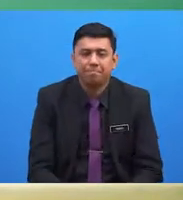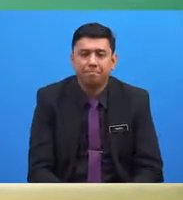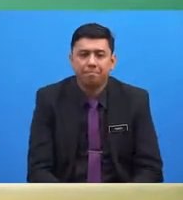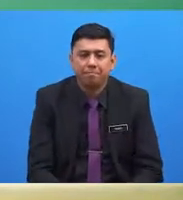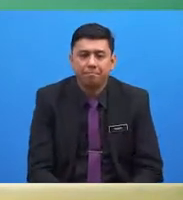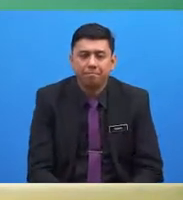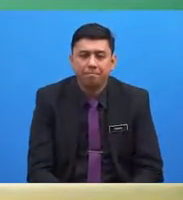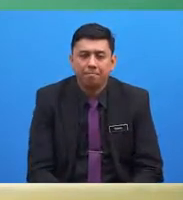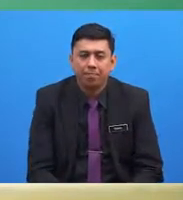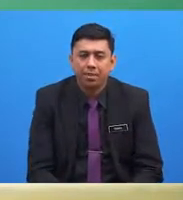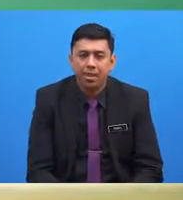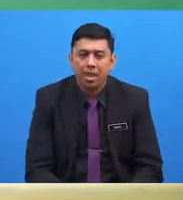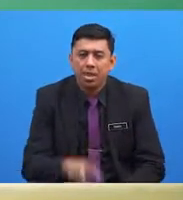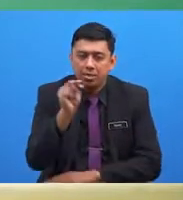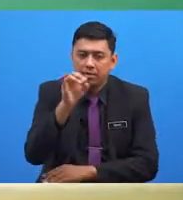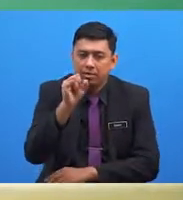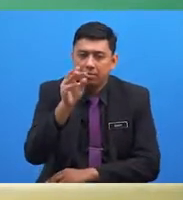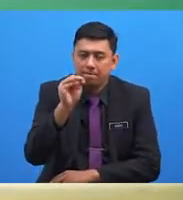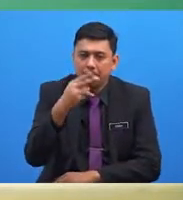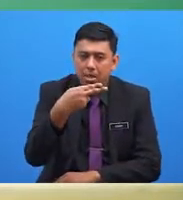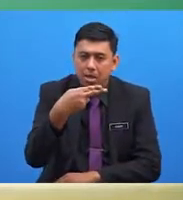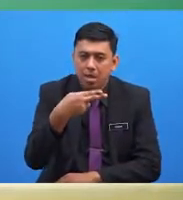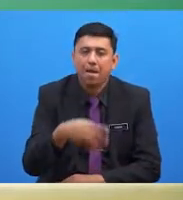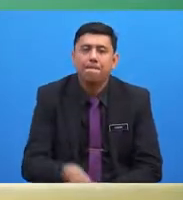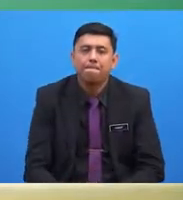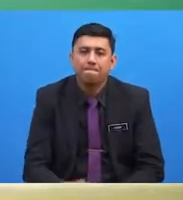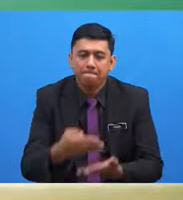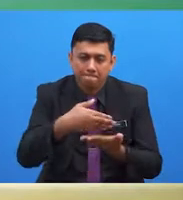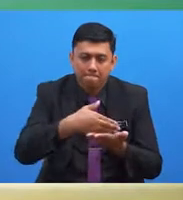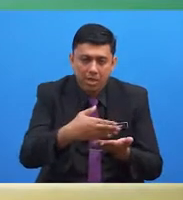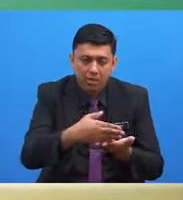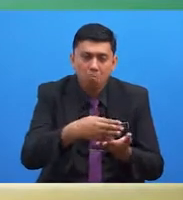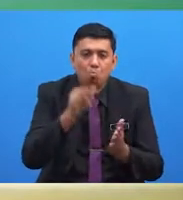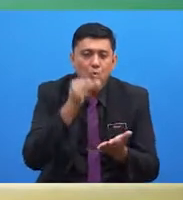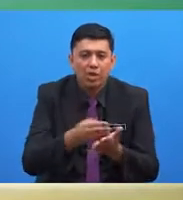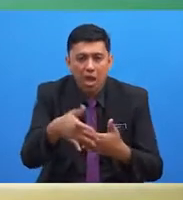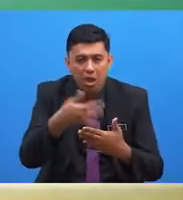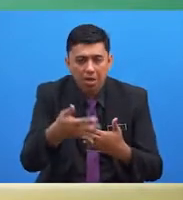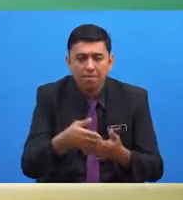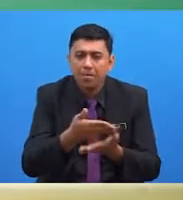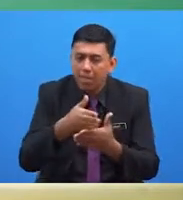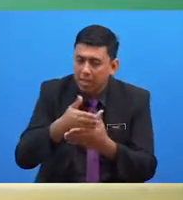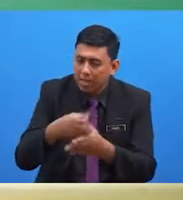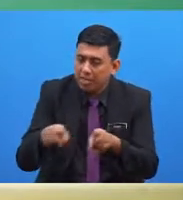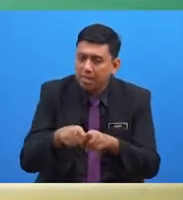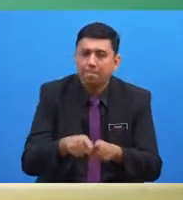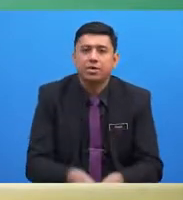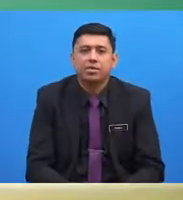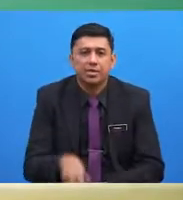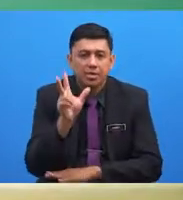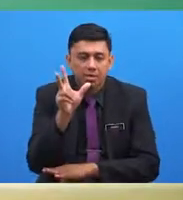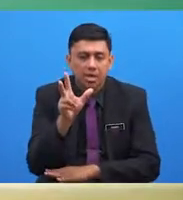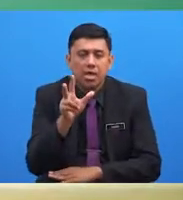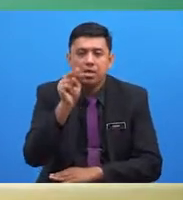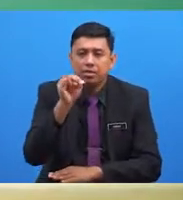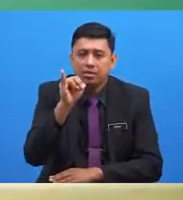nisbah bagi modal awal, yang kedua, pembahagian sama rata, dan yang ketiga, nisbah tetap.